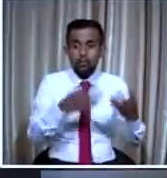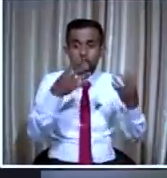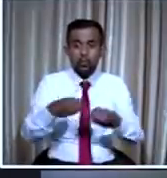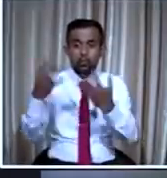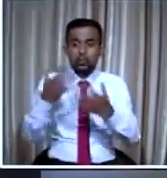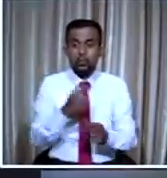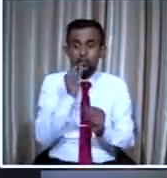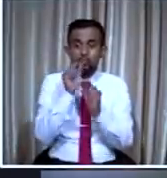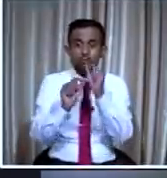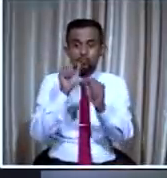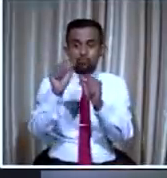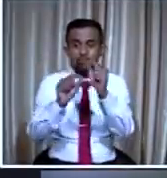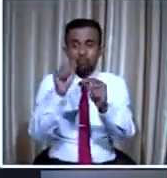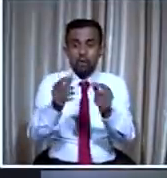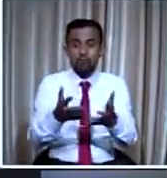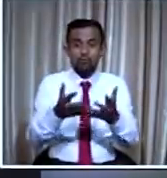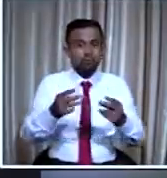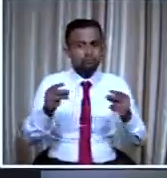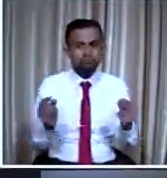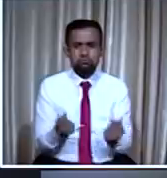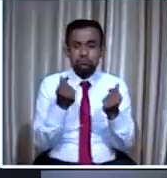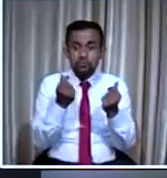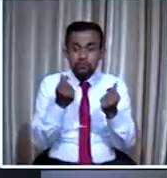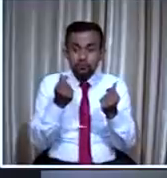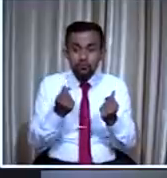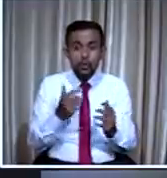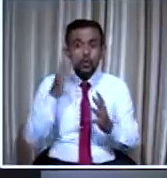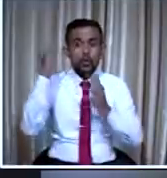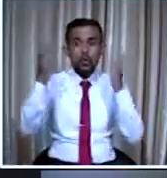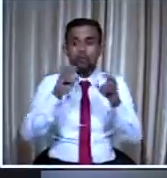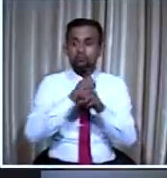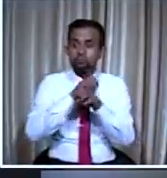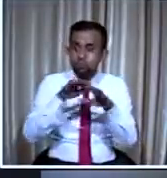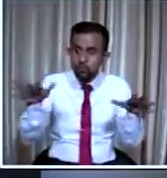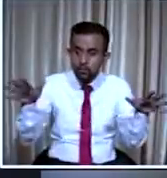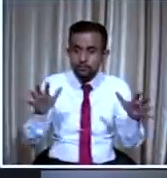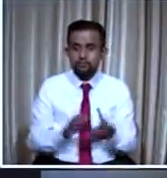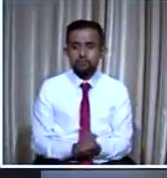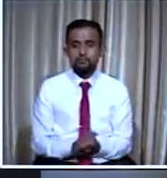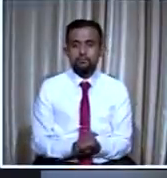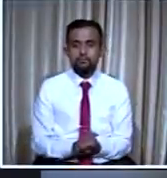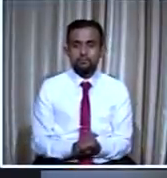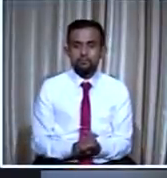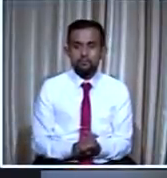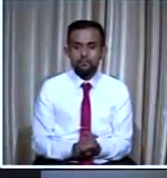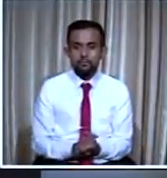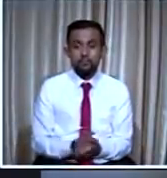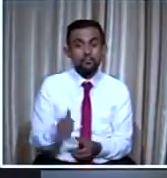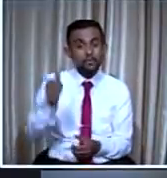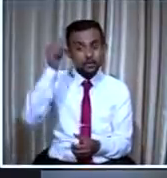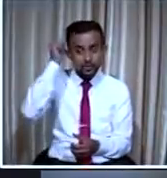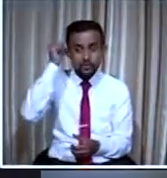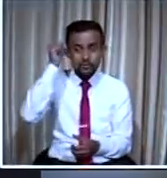දූෂමාන ආරංචිය වැඩි වෙලාවක් යන්නේ ඉස්සෙල්ලා ලෝකේ පුරා පැතිරෙන්න පටන් ගත්තා. එදා